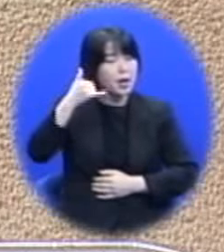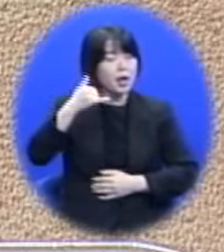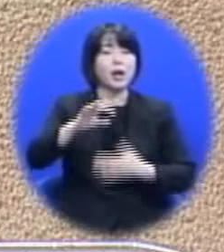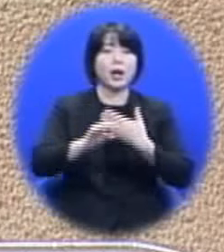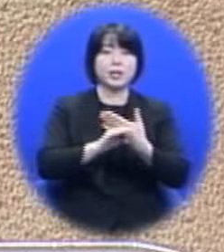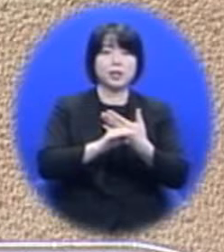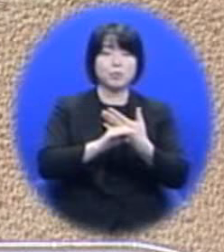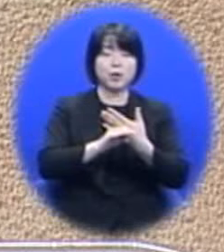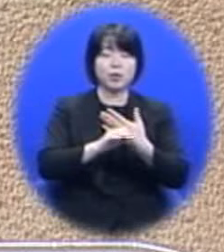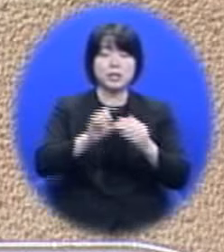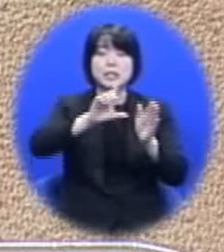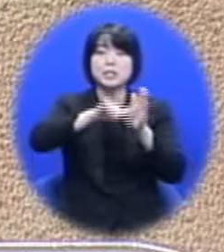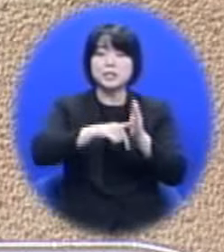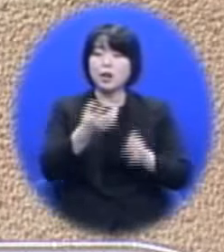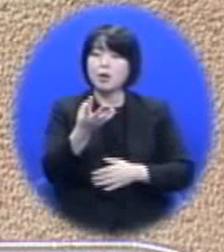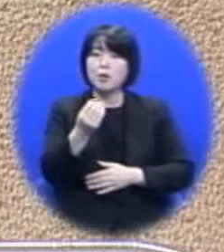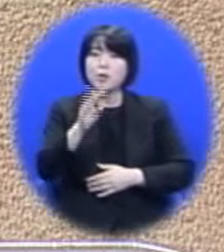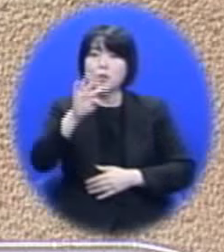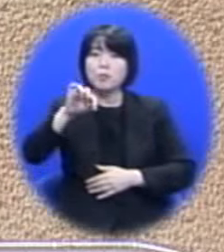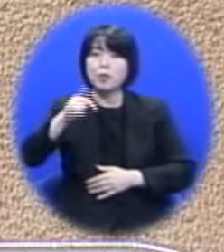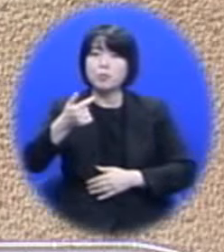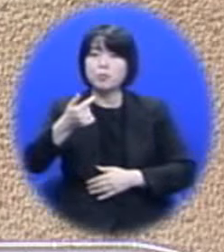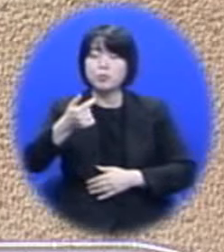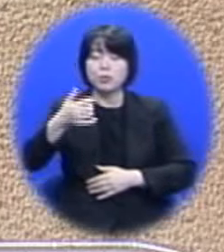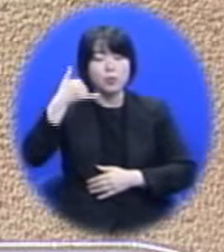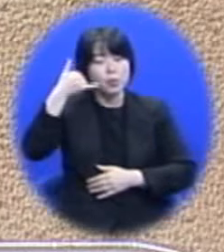몇 분이나 혼자 이야기하실 수 있겠어요?